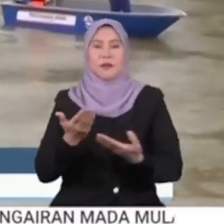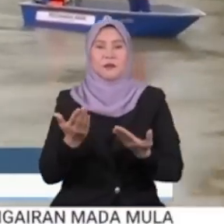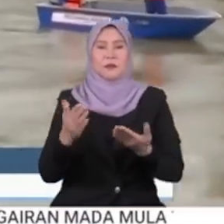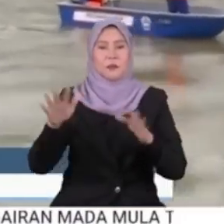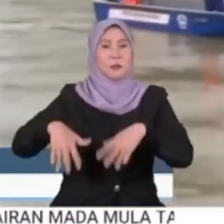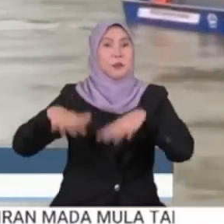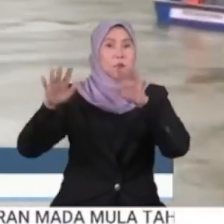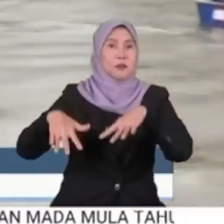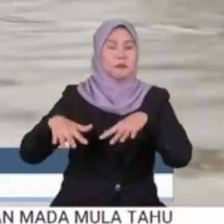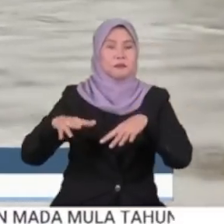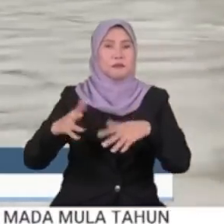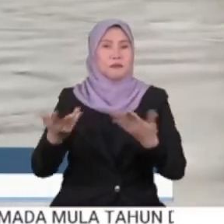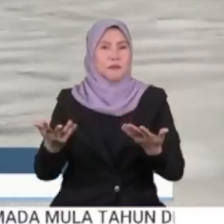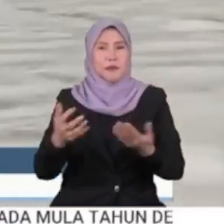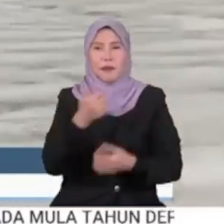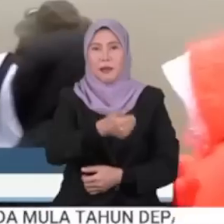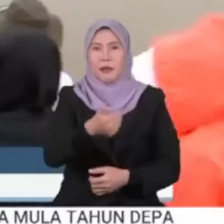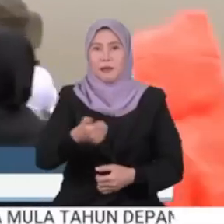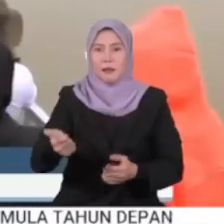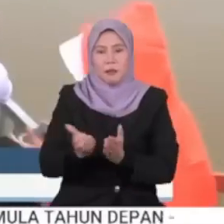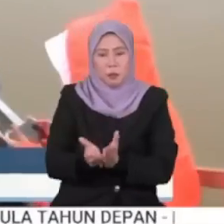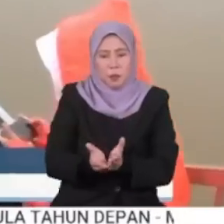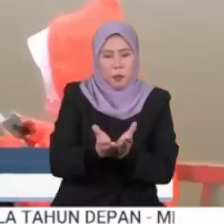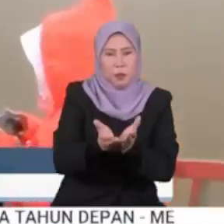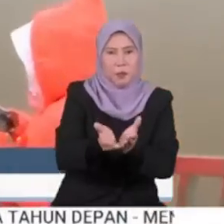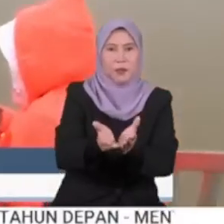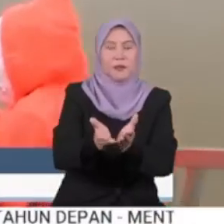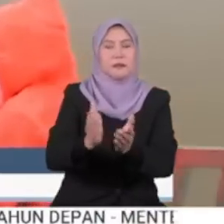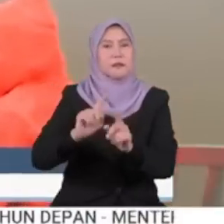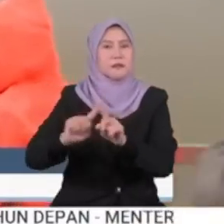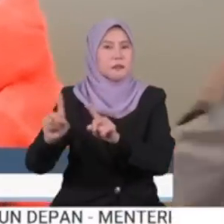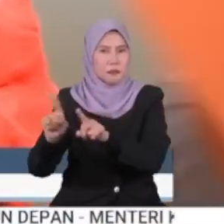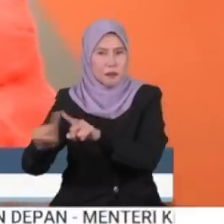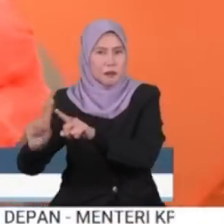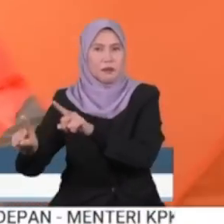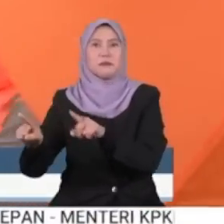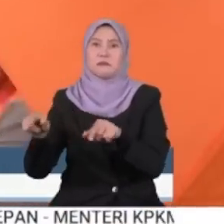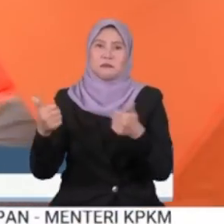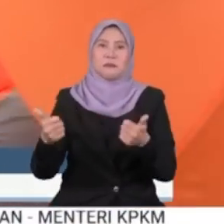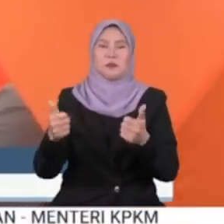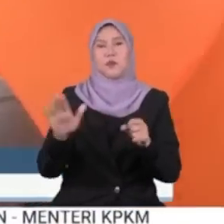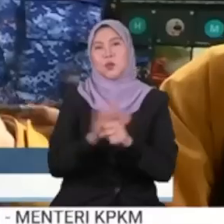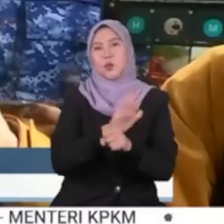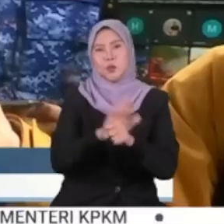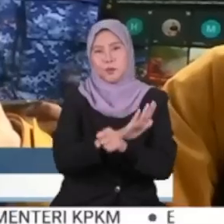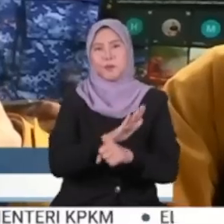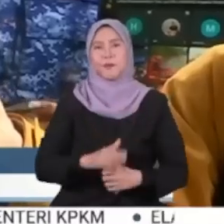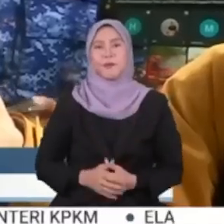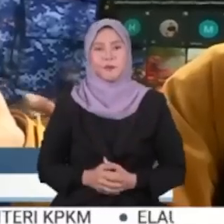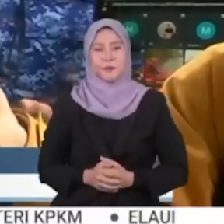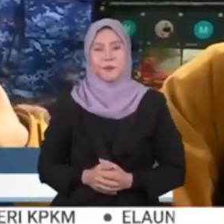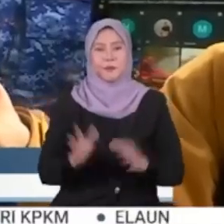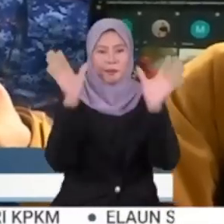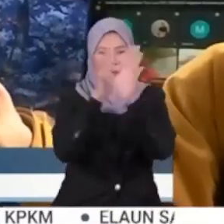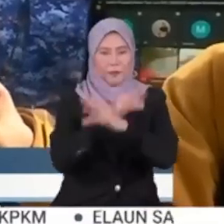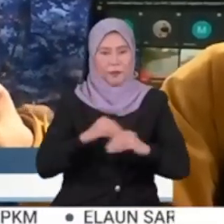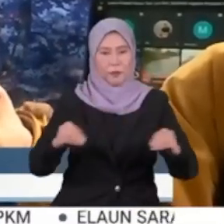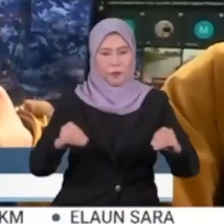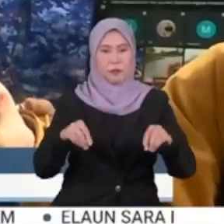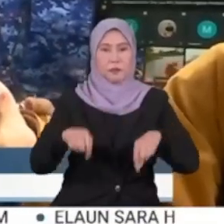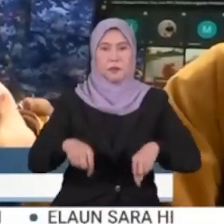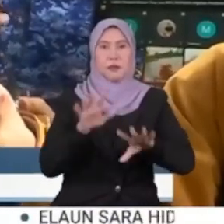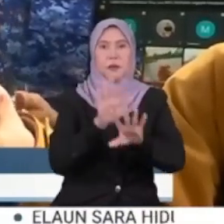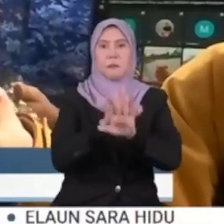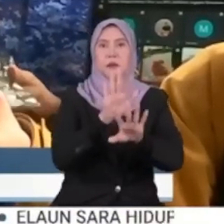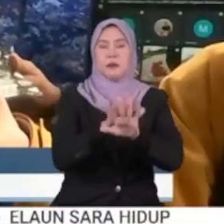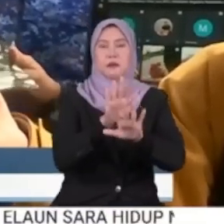laut, manakala jumlah aset APM seperti botan kenderaan juga adalah mencukupi. Untuk kita di Sarawak ni, kali ini kita dah